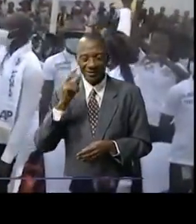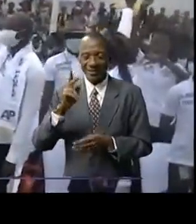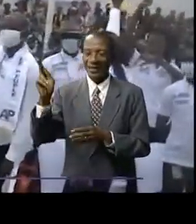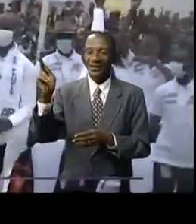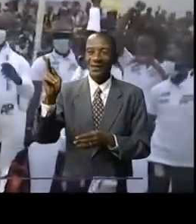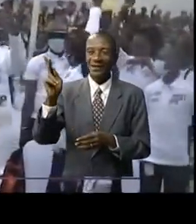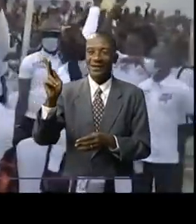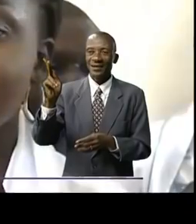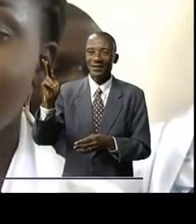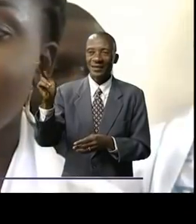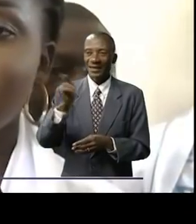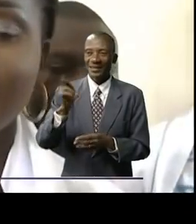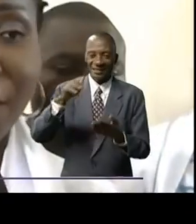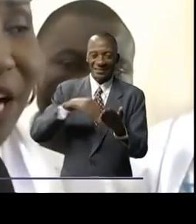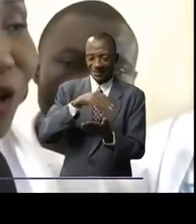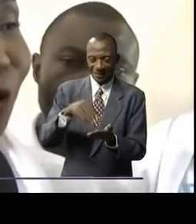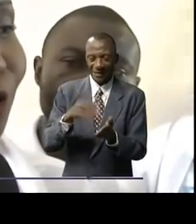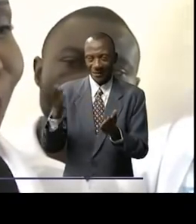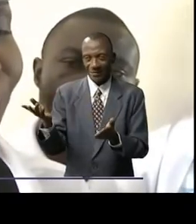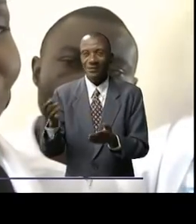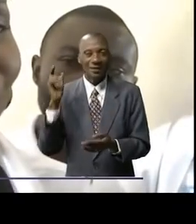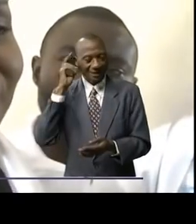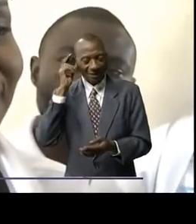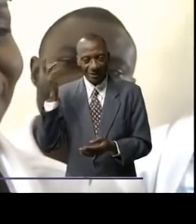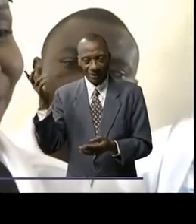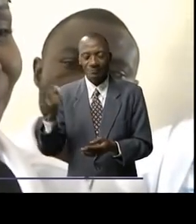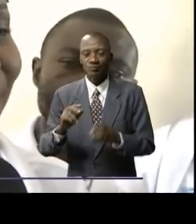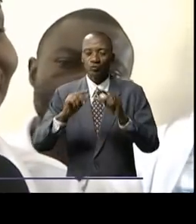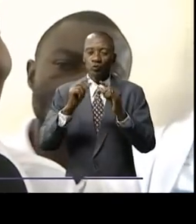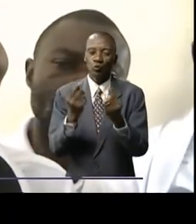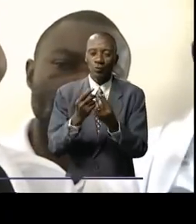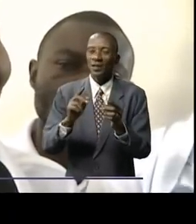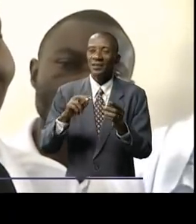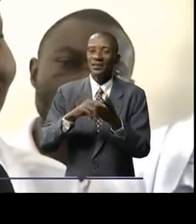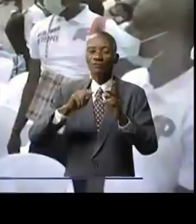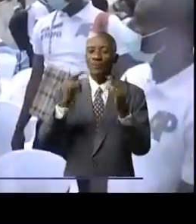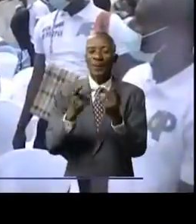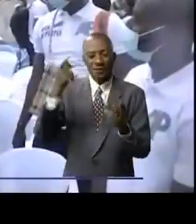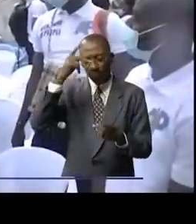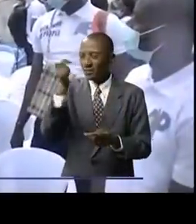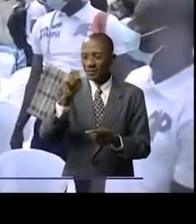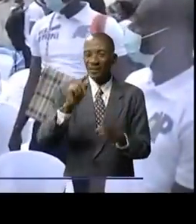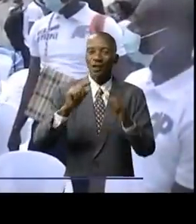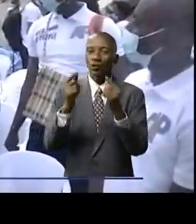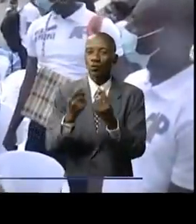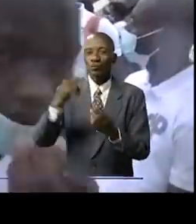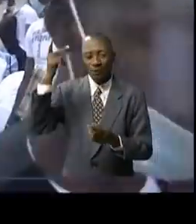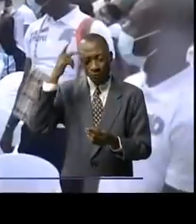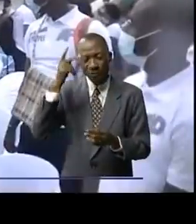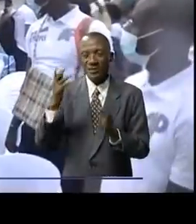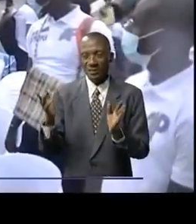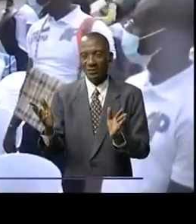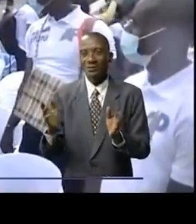la presse locale, Mme Christelle Matondo a donné des objectifs poursuivis par sa structure et les choix portés au